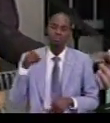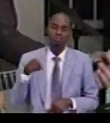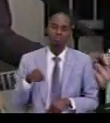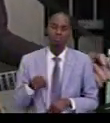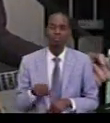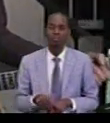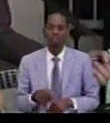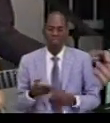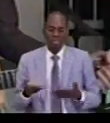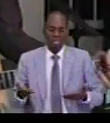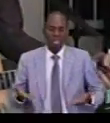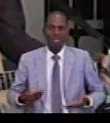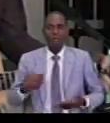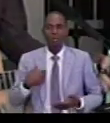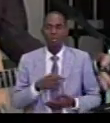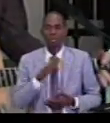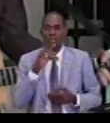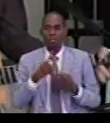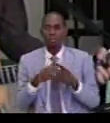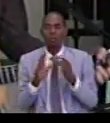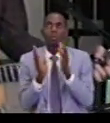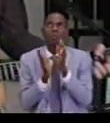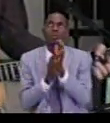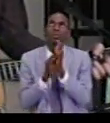nous voici pour le louer.